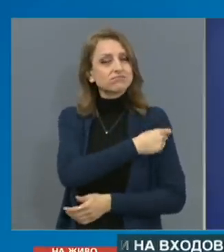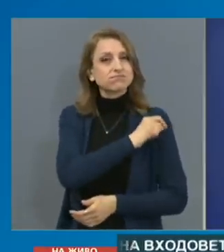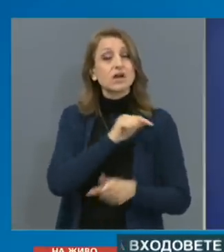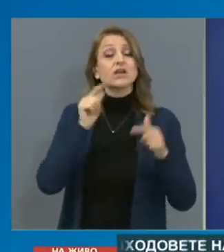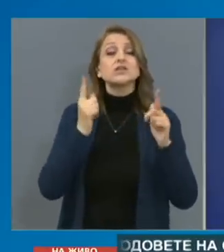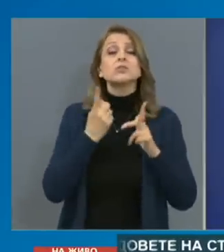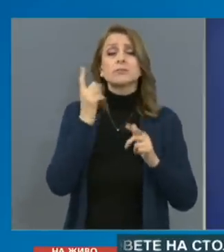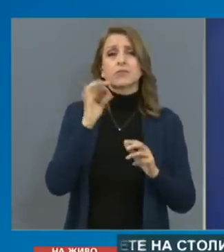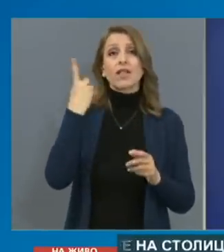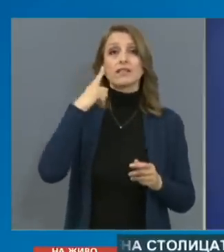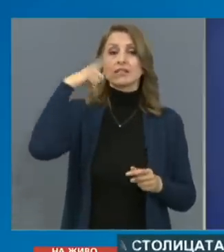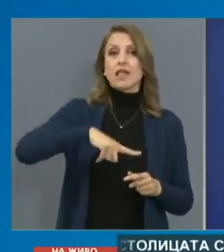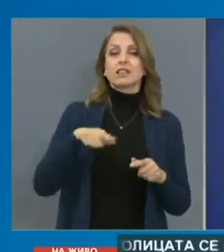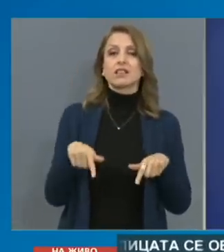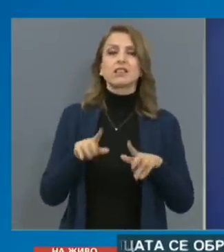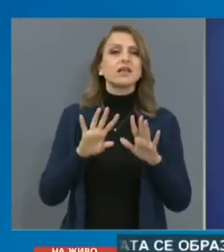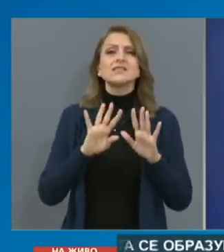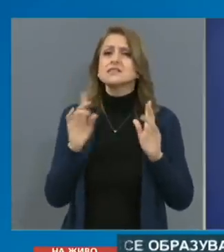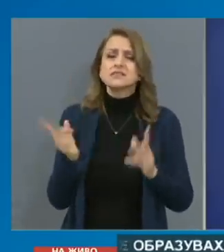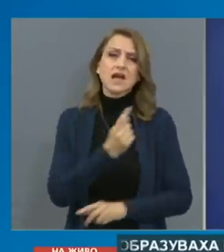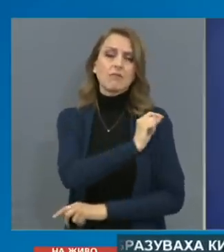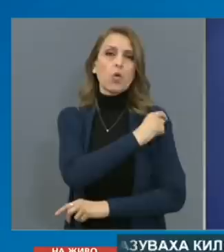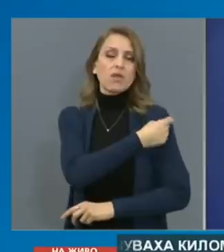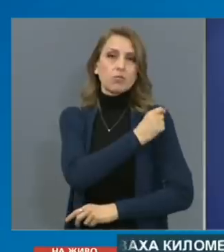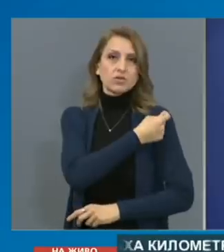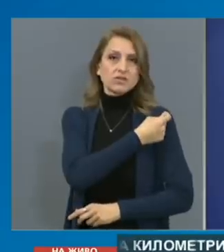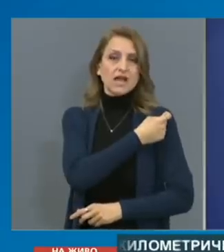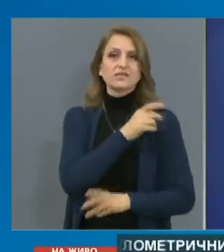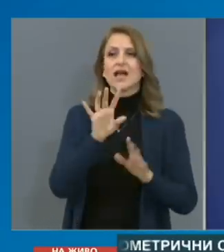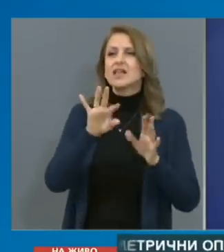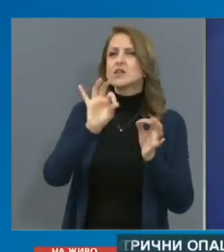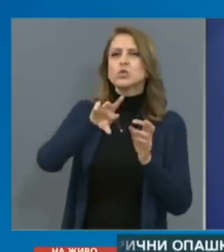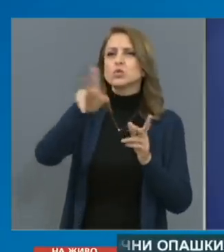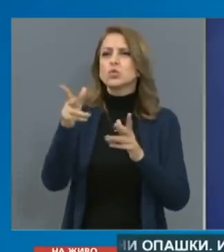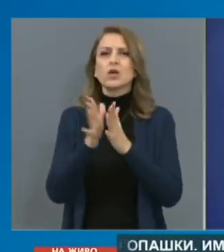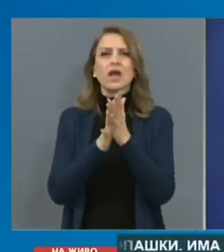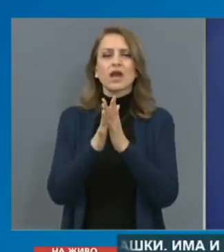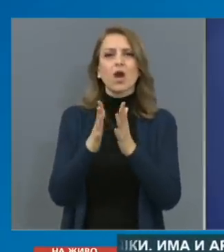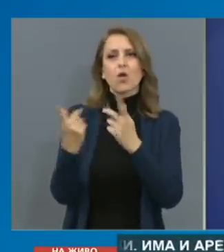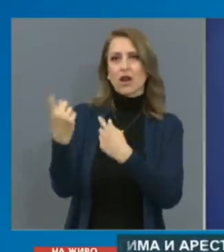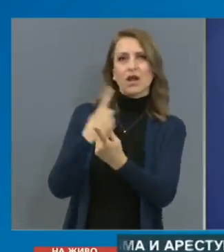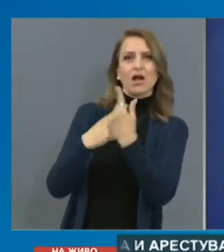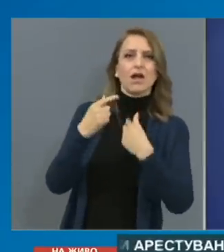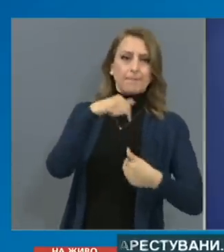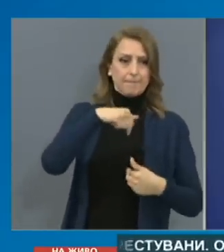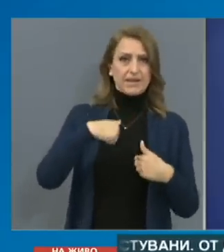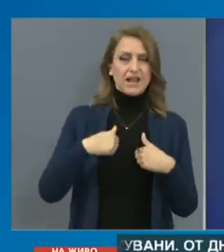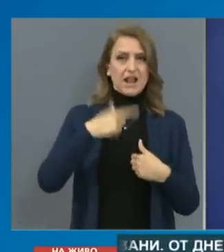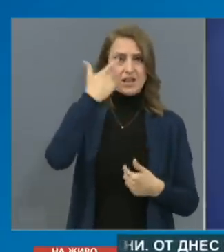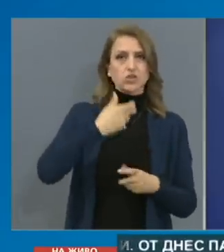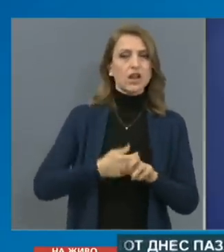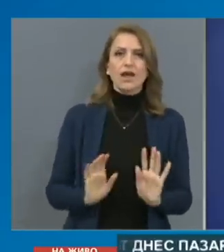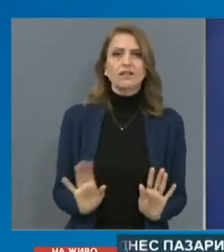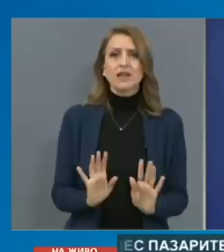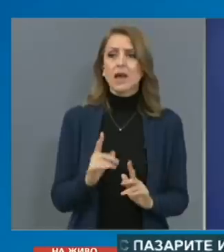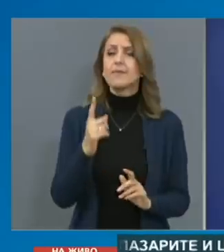прави само това и няма други пациенти при общо практикуващия лекар. Организацията, разбира се, се създава той, включително и с обаждане по телефона,